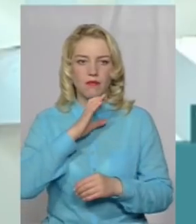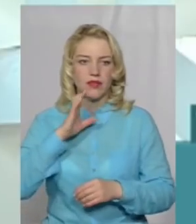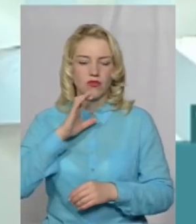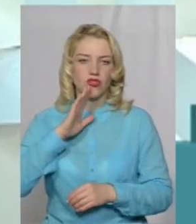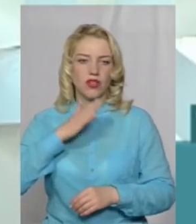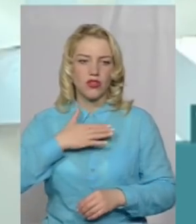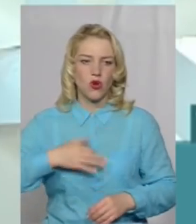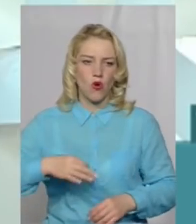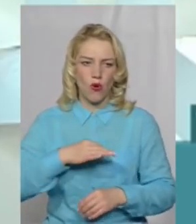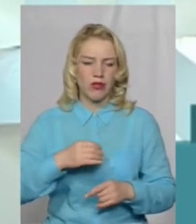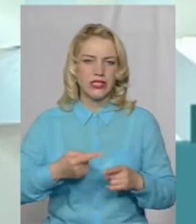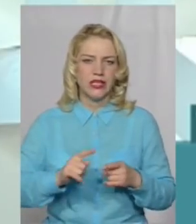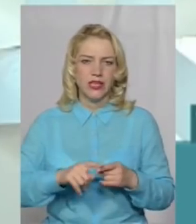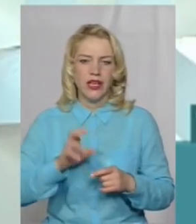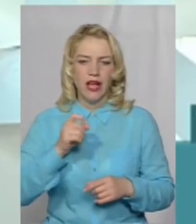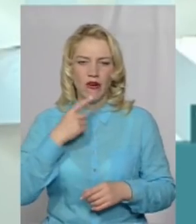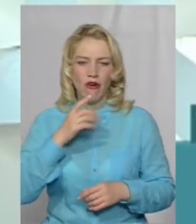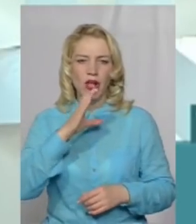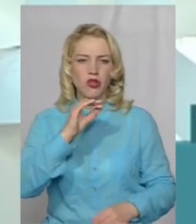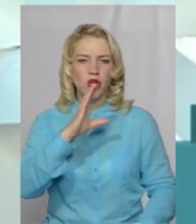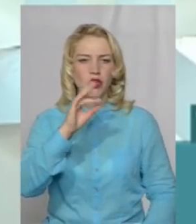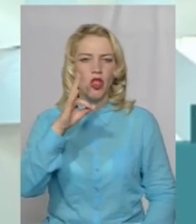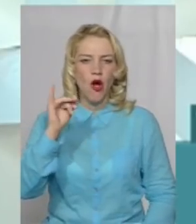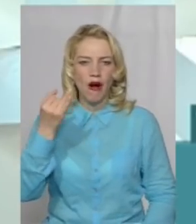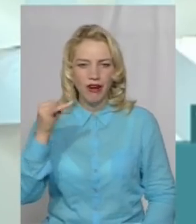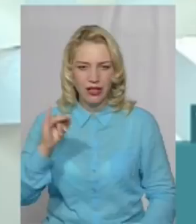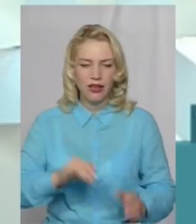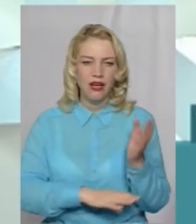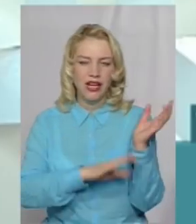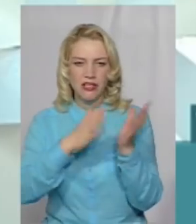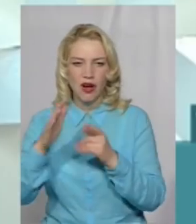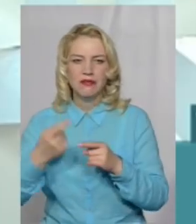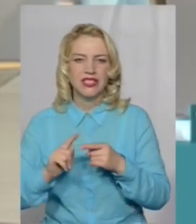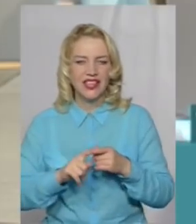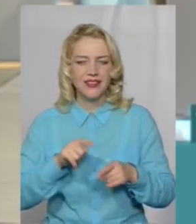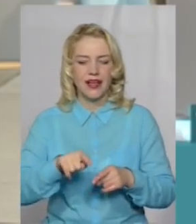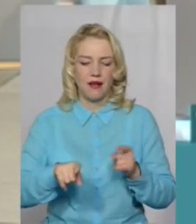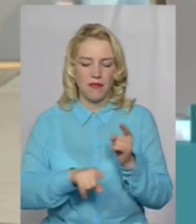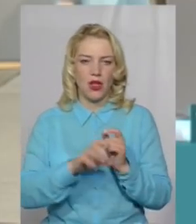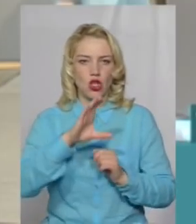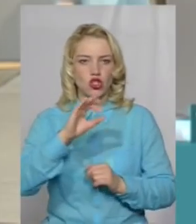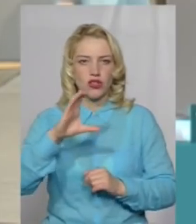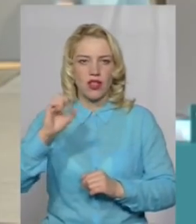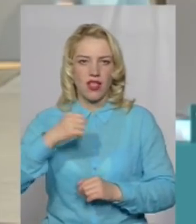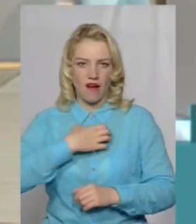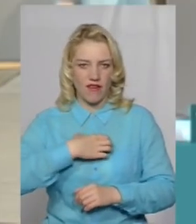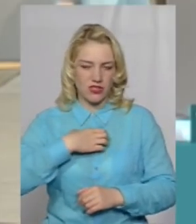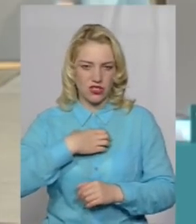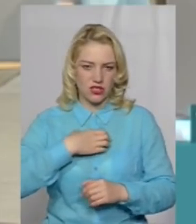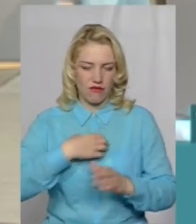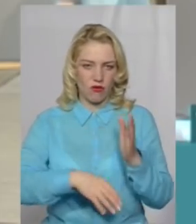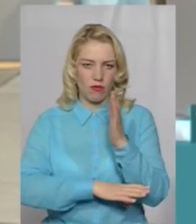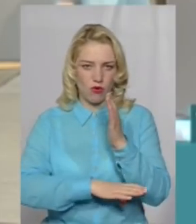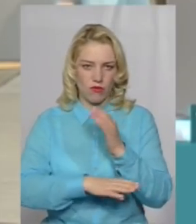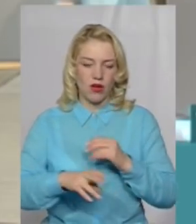званих, нас кажуть, соснових лісгоспів, так? Тому що основна лісоутворююча порода – це сосна в нас. А, як